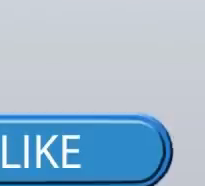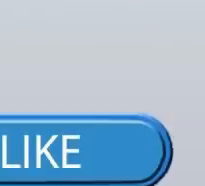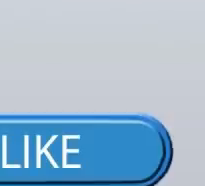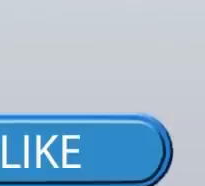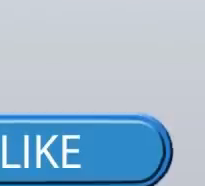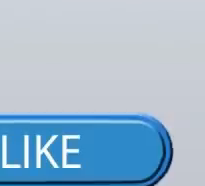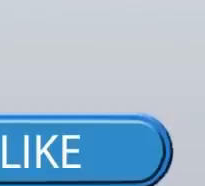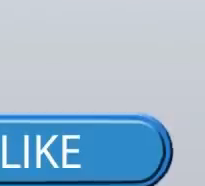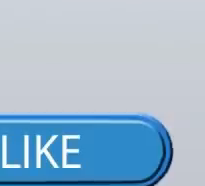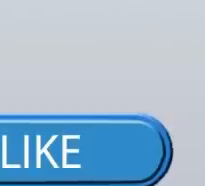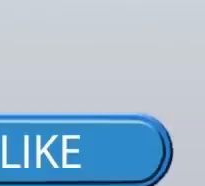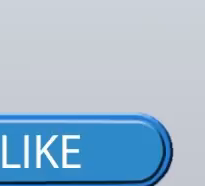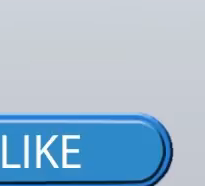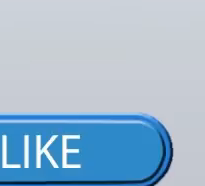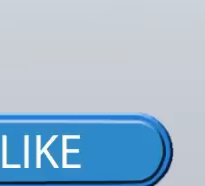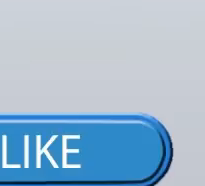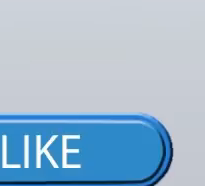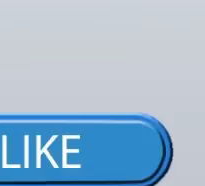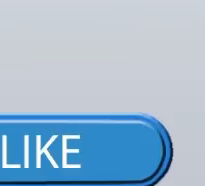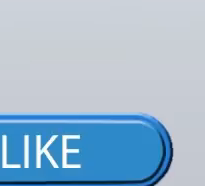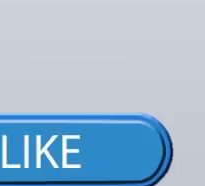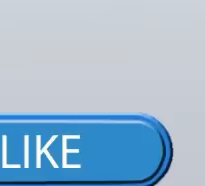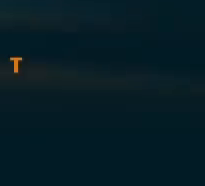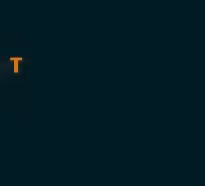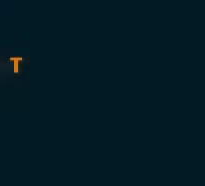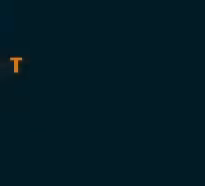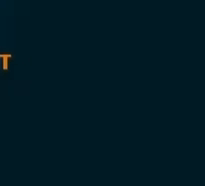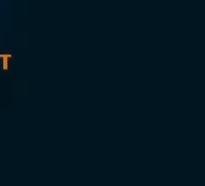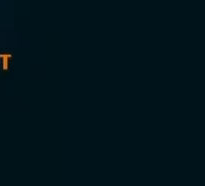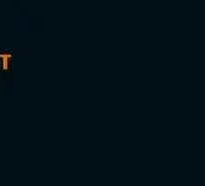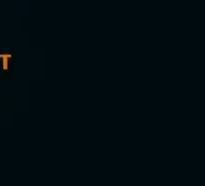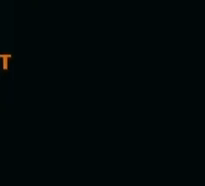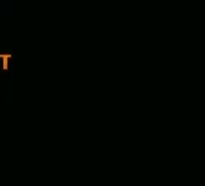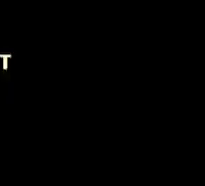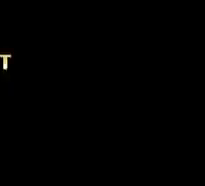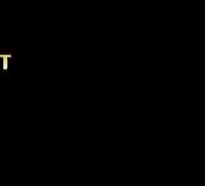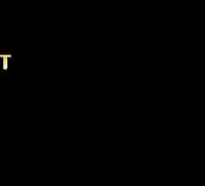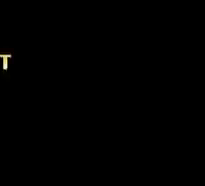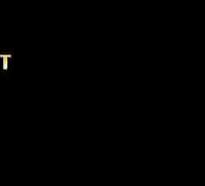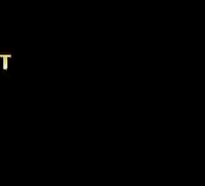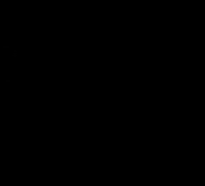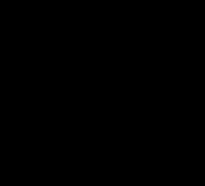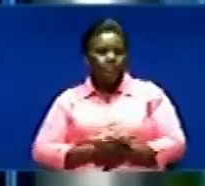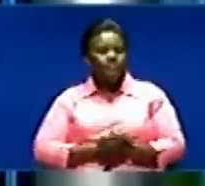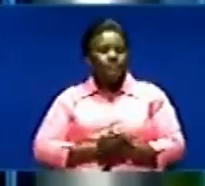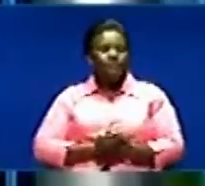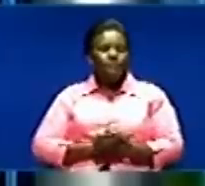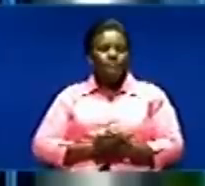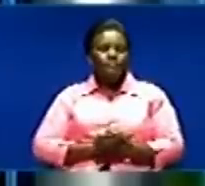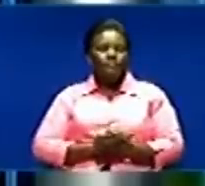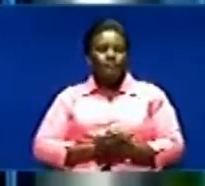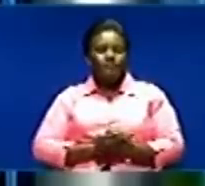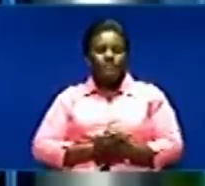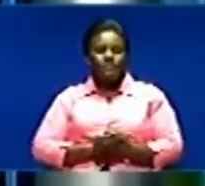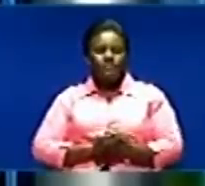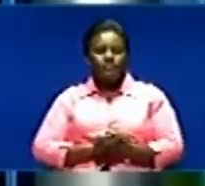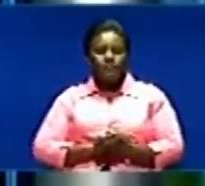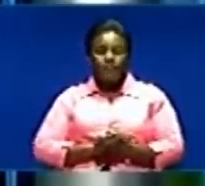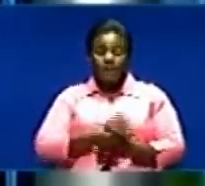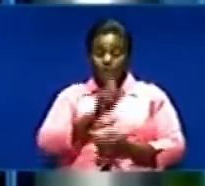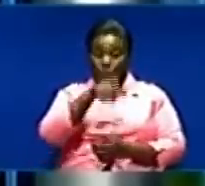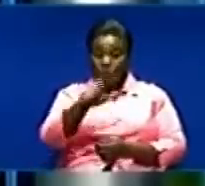siku, usisahau kusubscribe, kisha like na comment. Gilly Bonny Online TV. Sasa, bapo watu